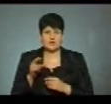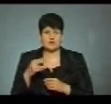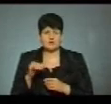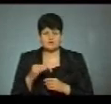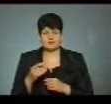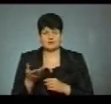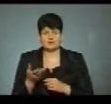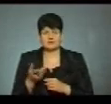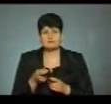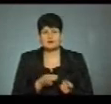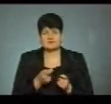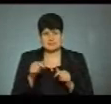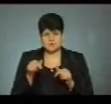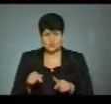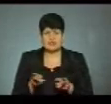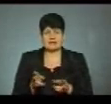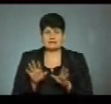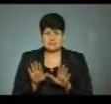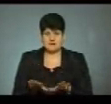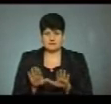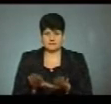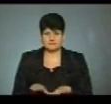цей год, ми привезли сюди і оставили все.